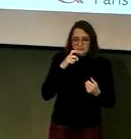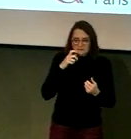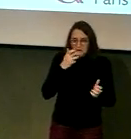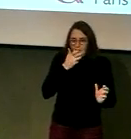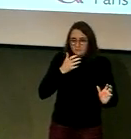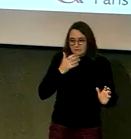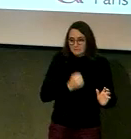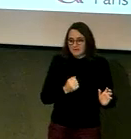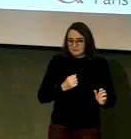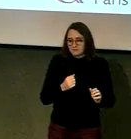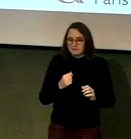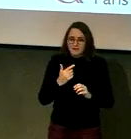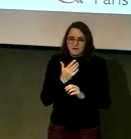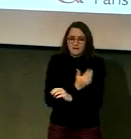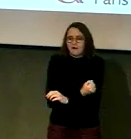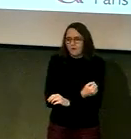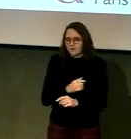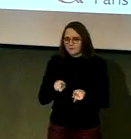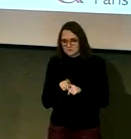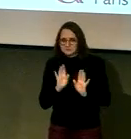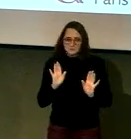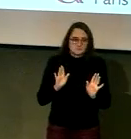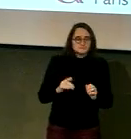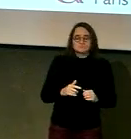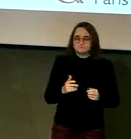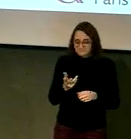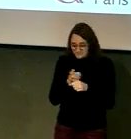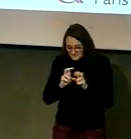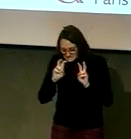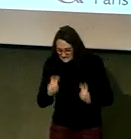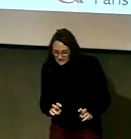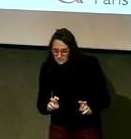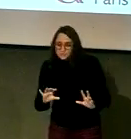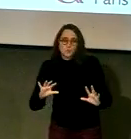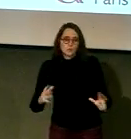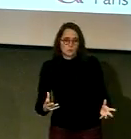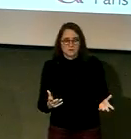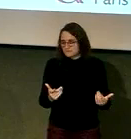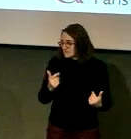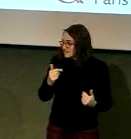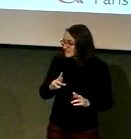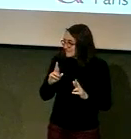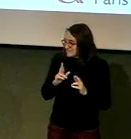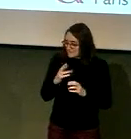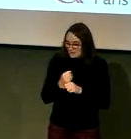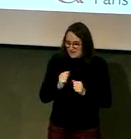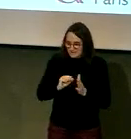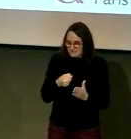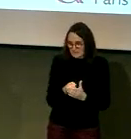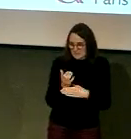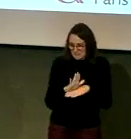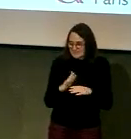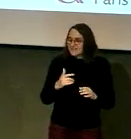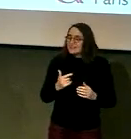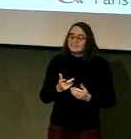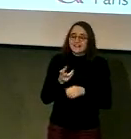catastrophe, enfin pour l'héroïne aussi. Donc la réduction des risques, il va falloir en parler, on va, j'espère, arriver jusque-là. Et donc la réduction